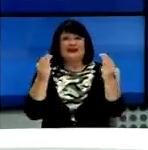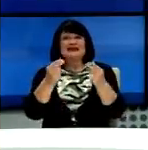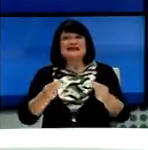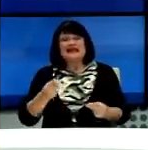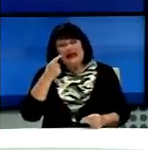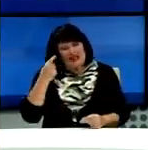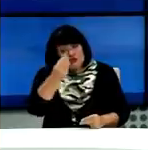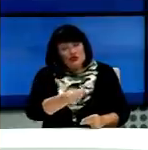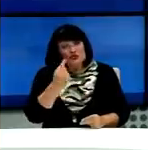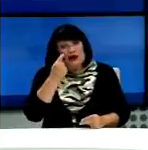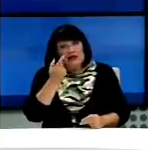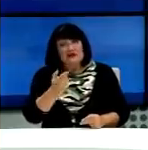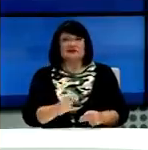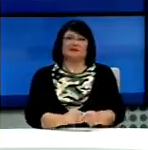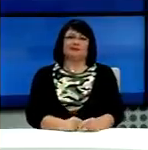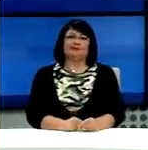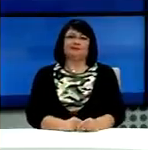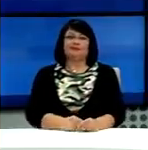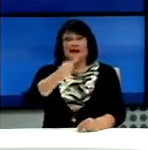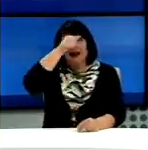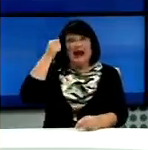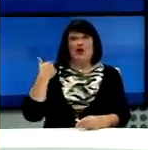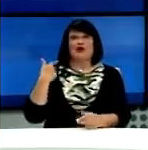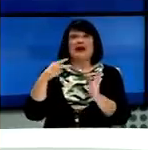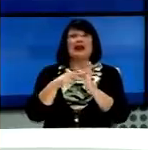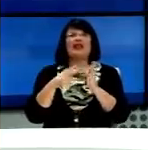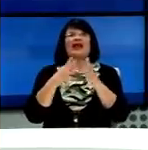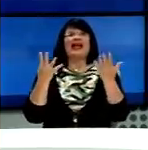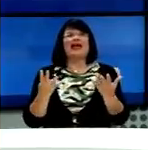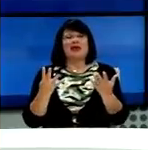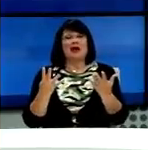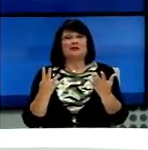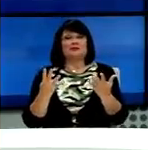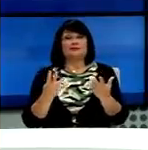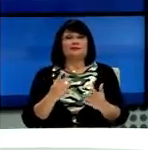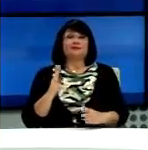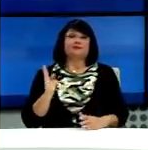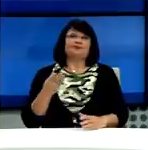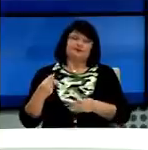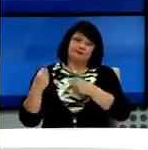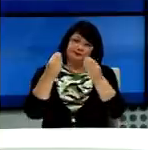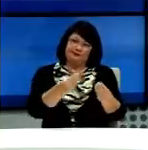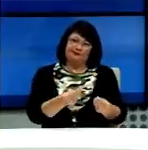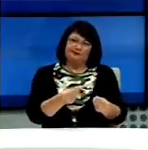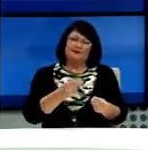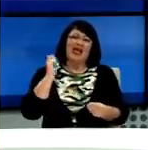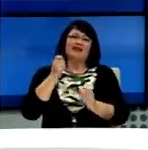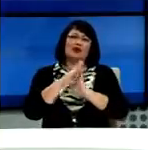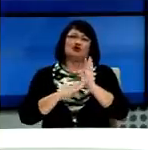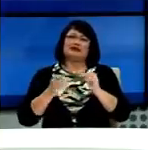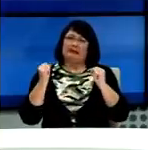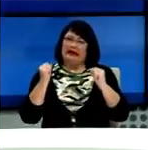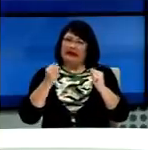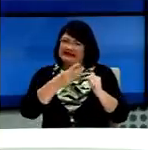εδώ. Το καλοκαίρι του 19, όταν παραδώσαμε εμείς το Εθνικό Σύστημα